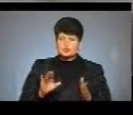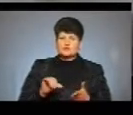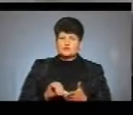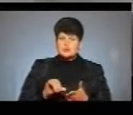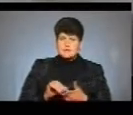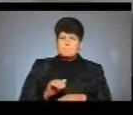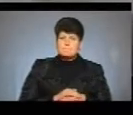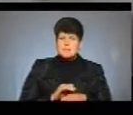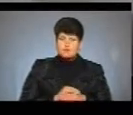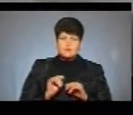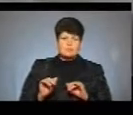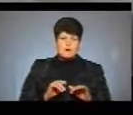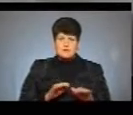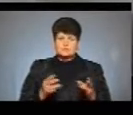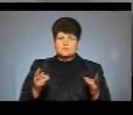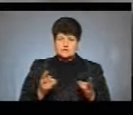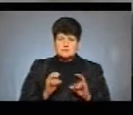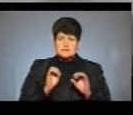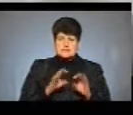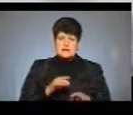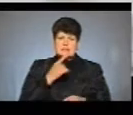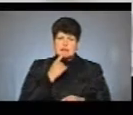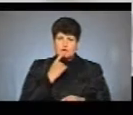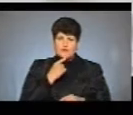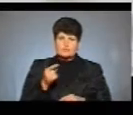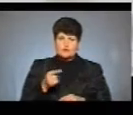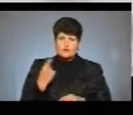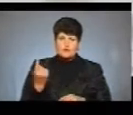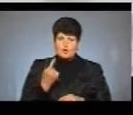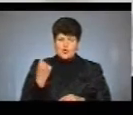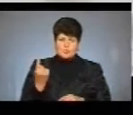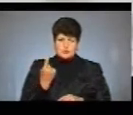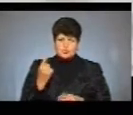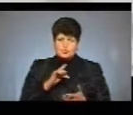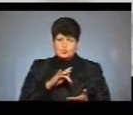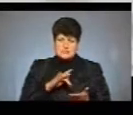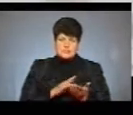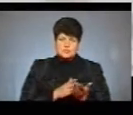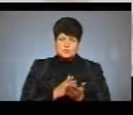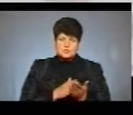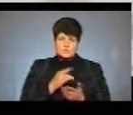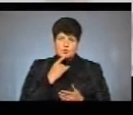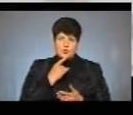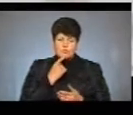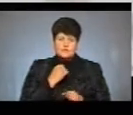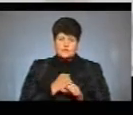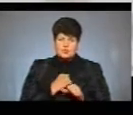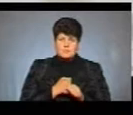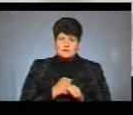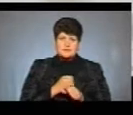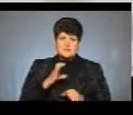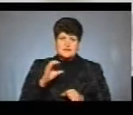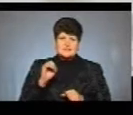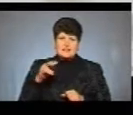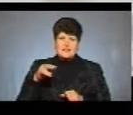учасником благодійної акції, потрібно здати кров у Тернопільському обласному центрі служби крові, зробити селфі